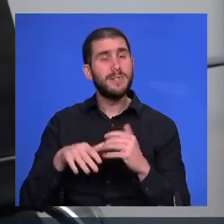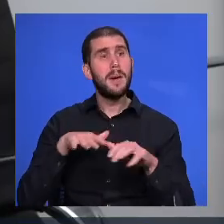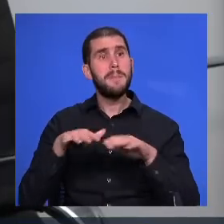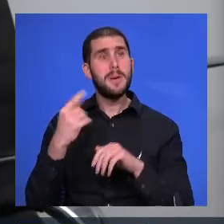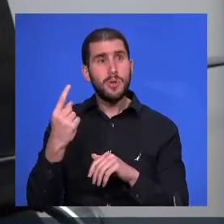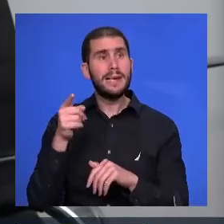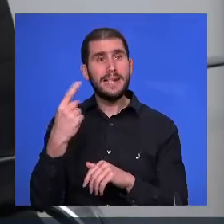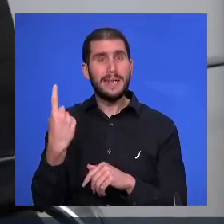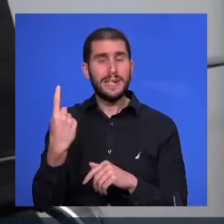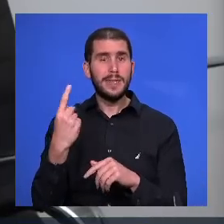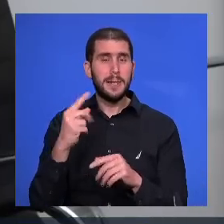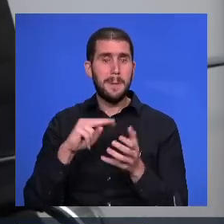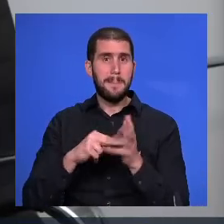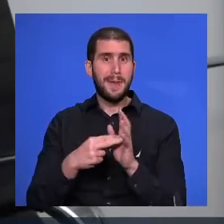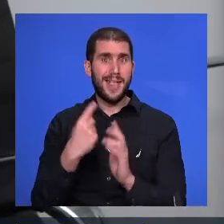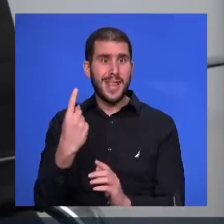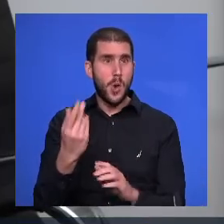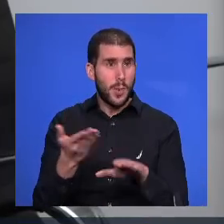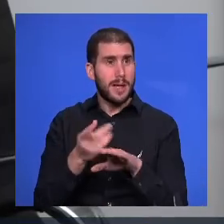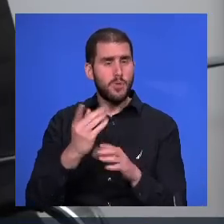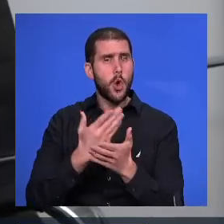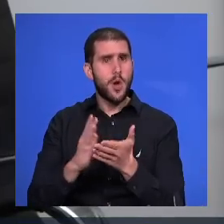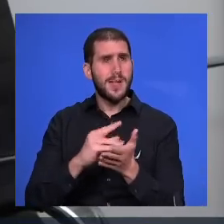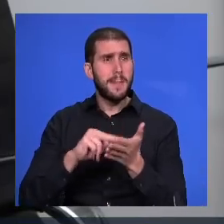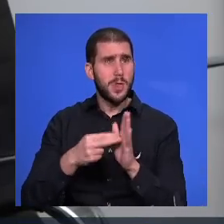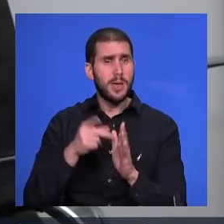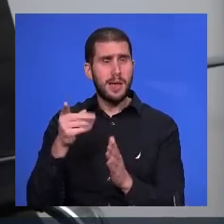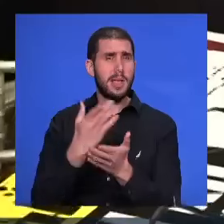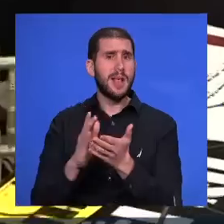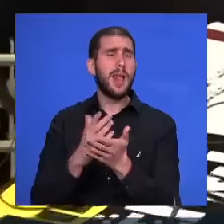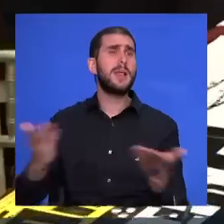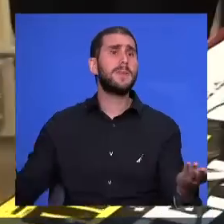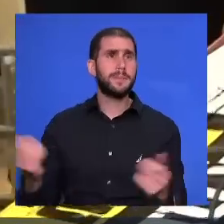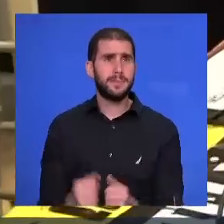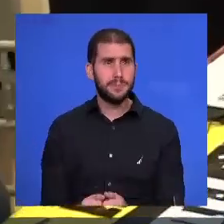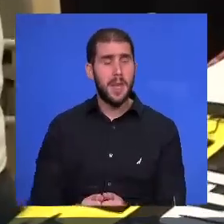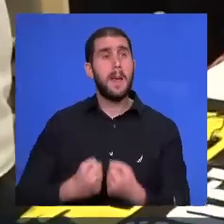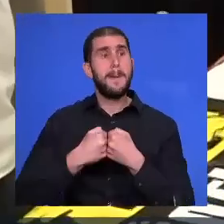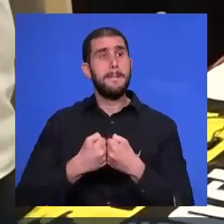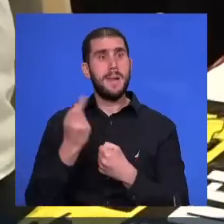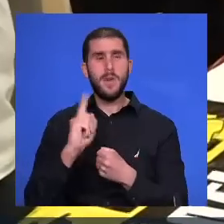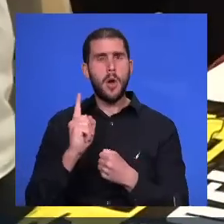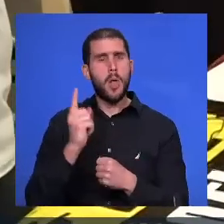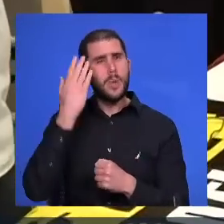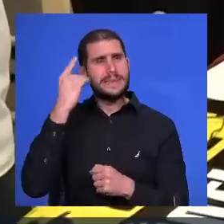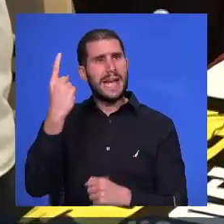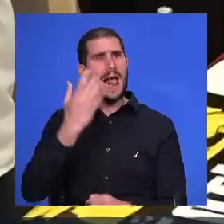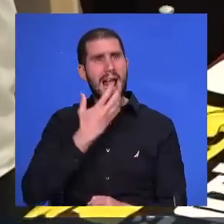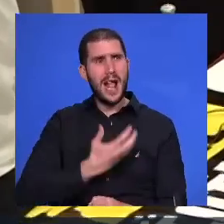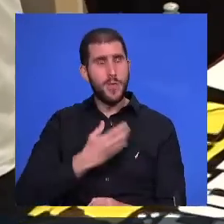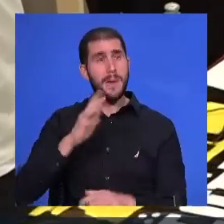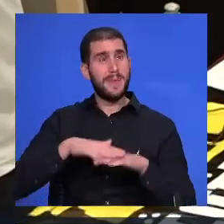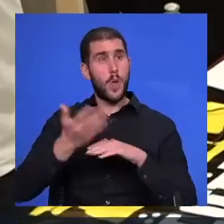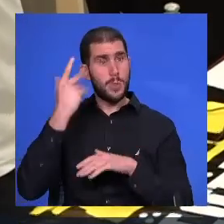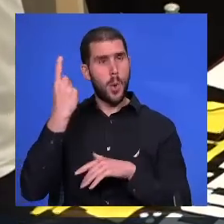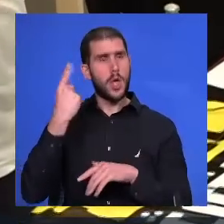היא מי שמביא את המדיניות, היא מי שקובע את המדיניות, והיא זו שתחליט. המאבק הזה לא זר לגולדקנופ. בתפקידו הקודם הוא